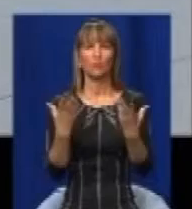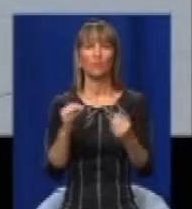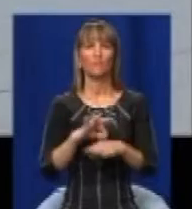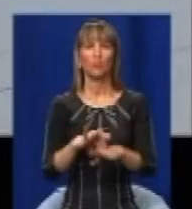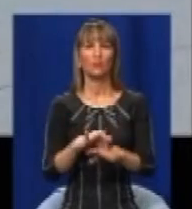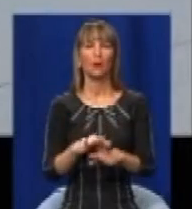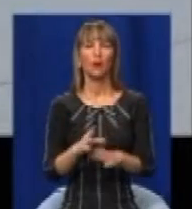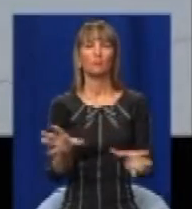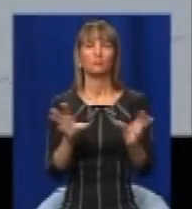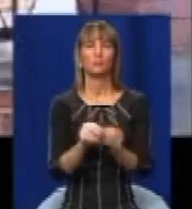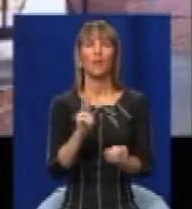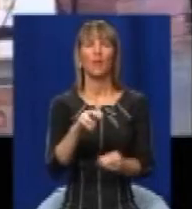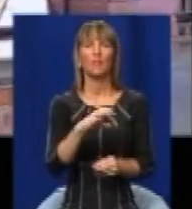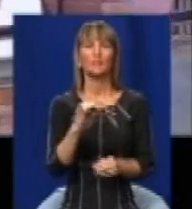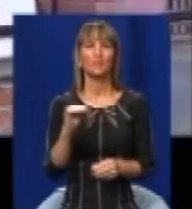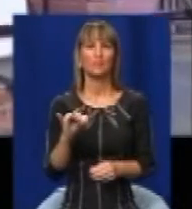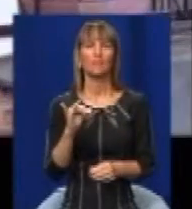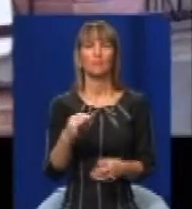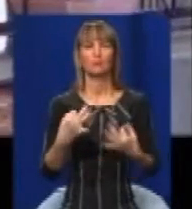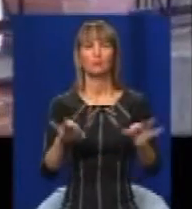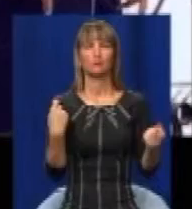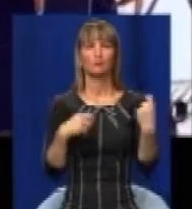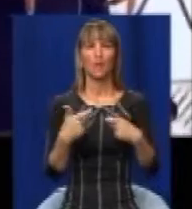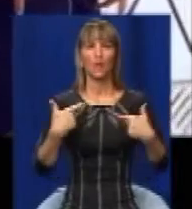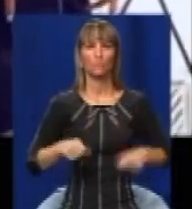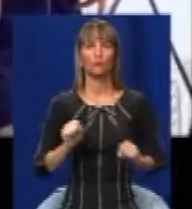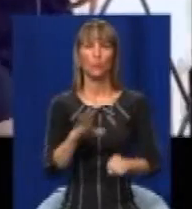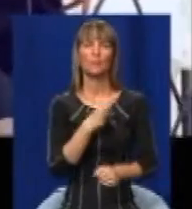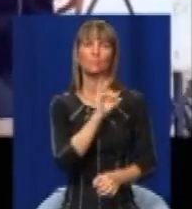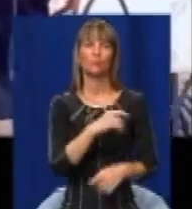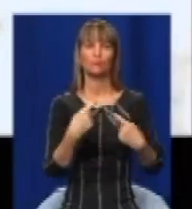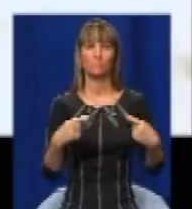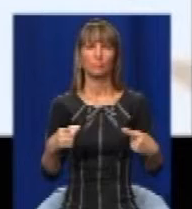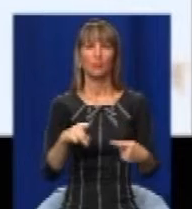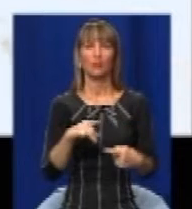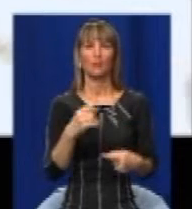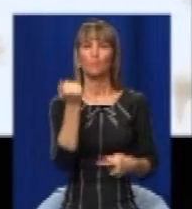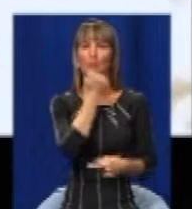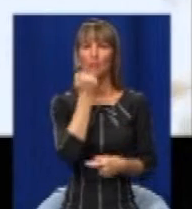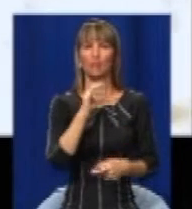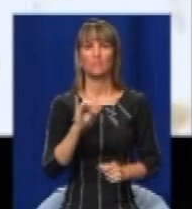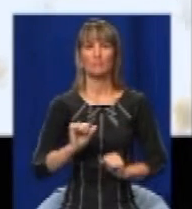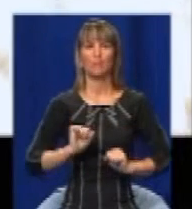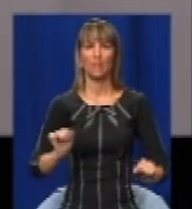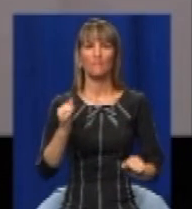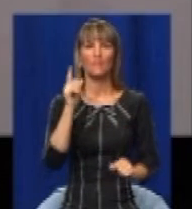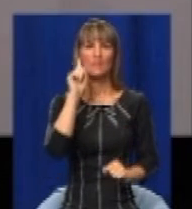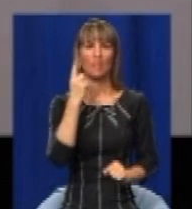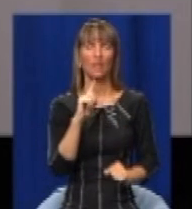поєднанням класики і демократичності. В костюмі можуть бути використані різноманітні тканини і смілива колірна